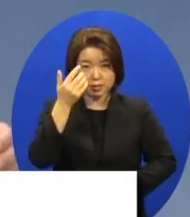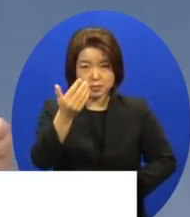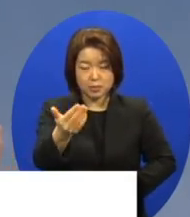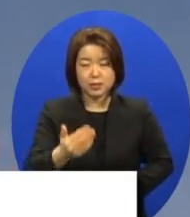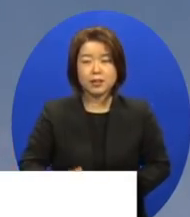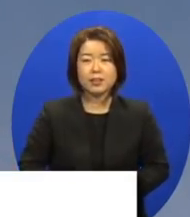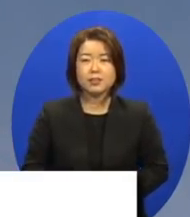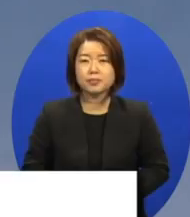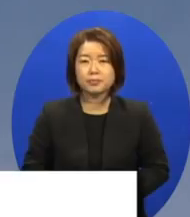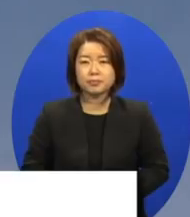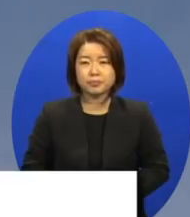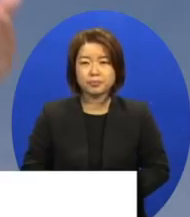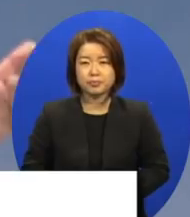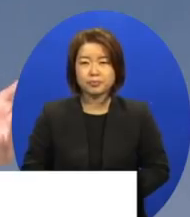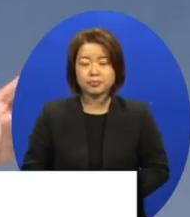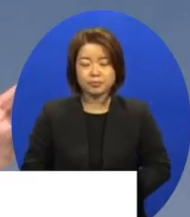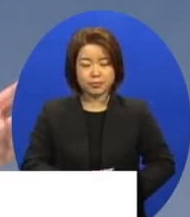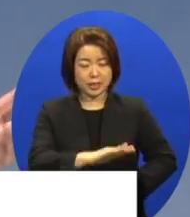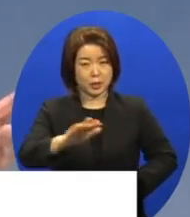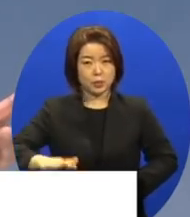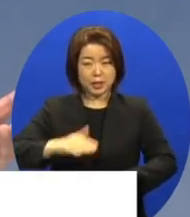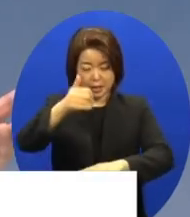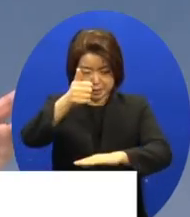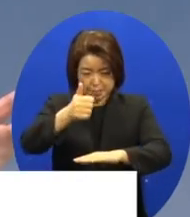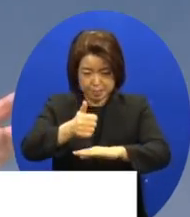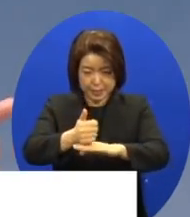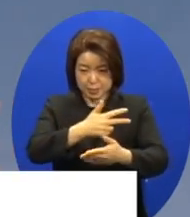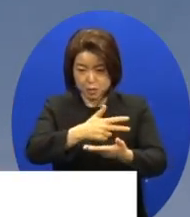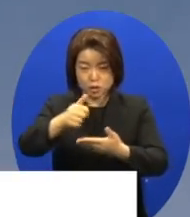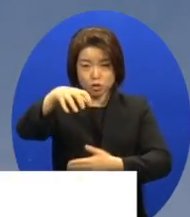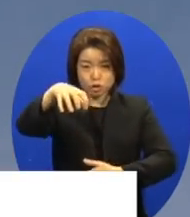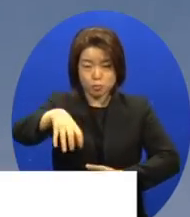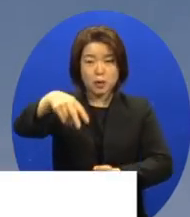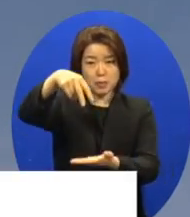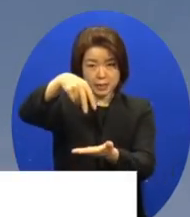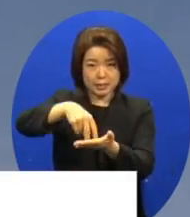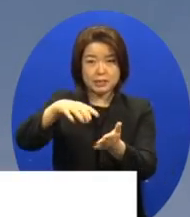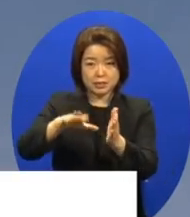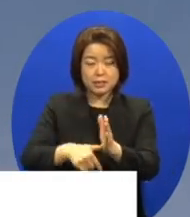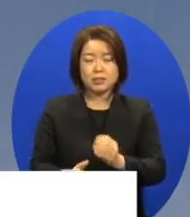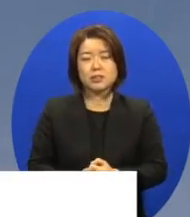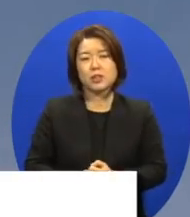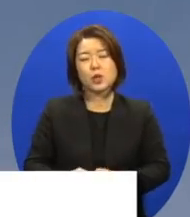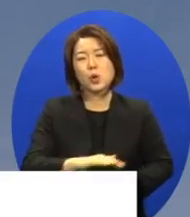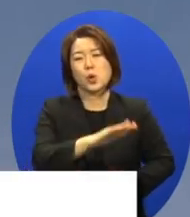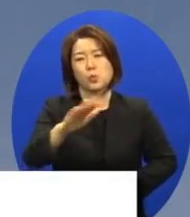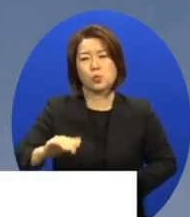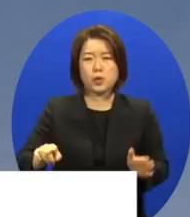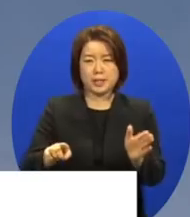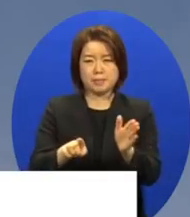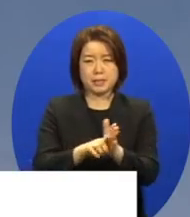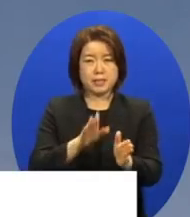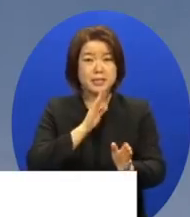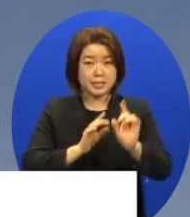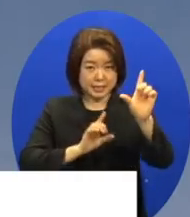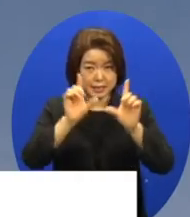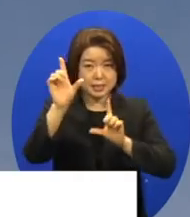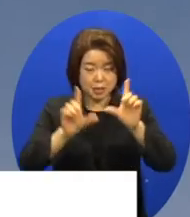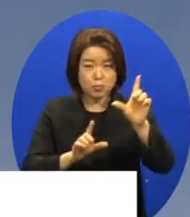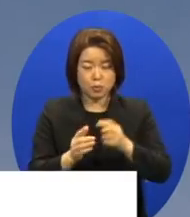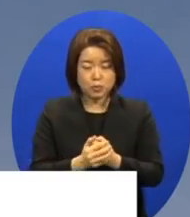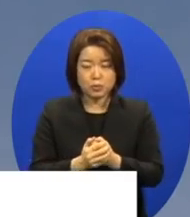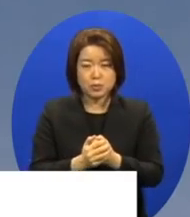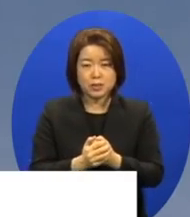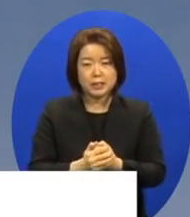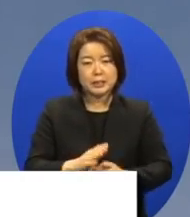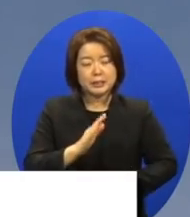여러분 우리가 마지막 주님 앞에 섰을 때 그 때에 우리의 믿음의 실상 이 정말 예수님을